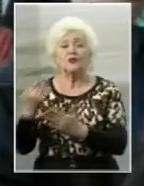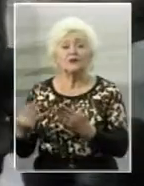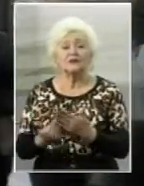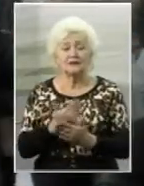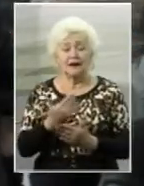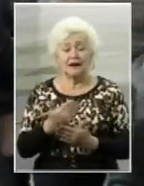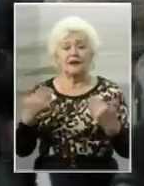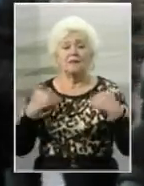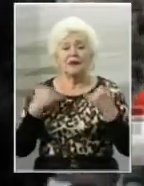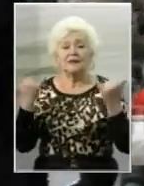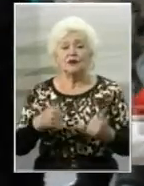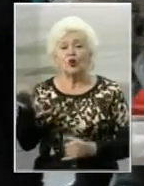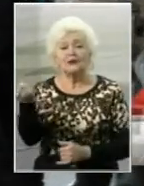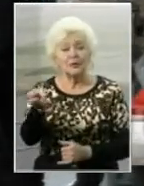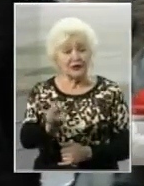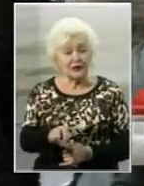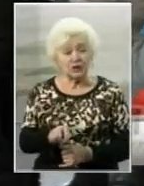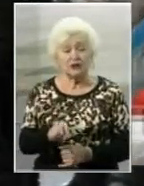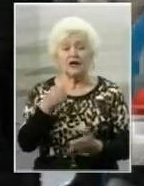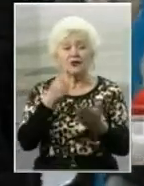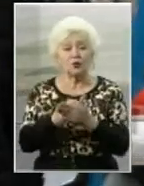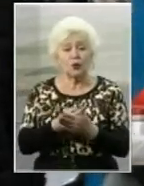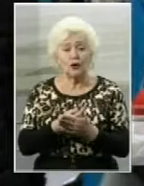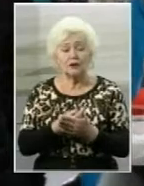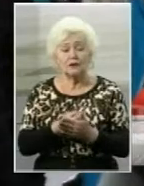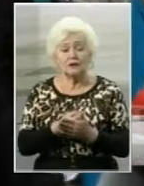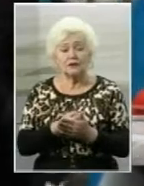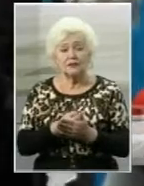новостей. Ми сьогодні прийшли до